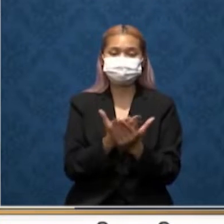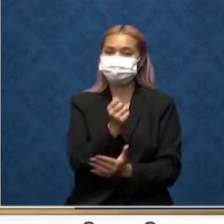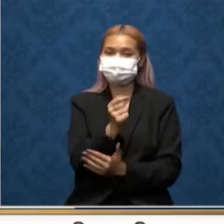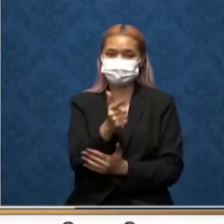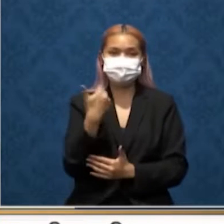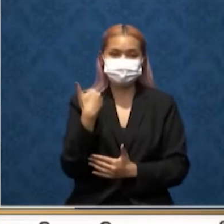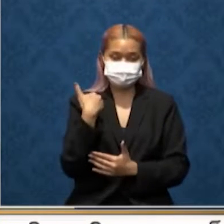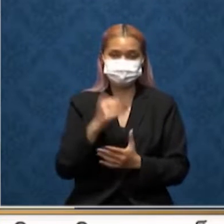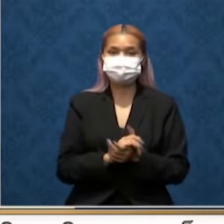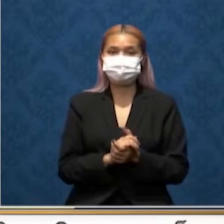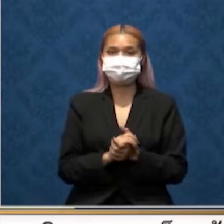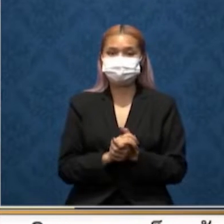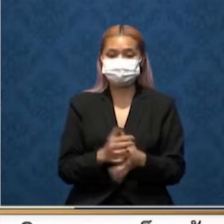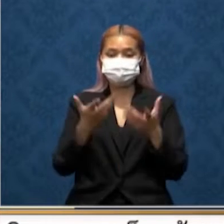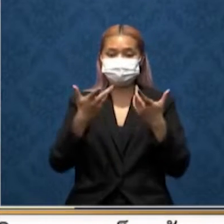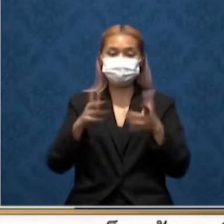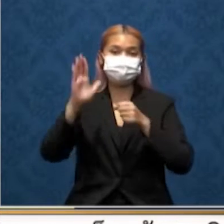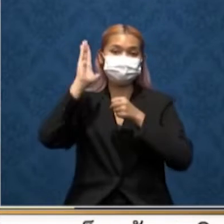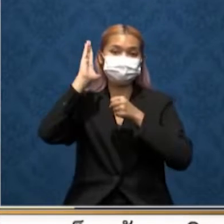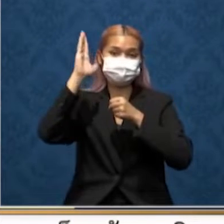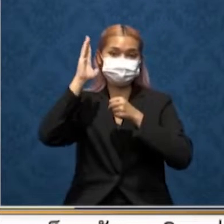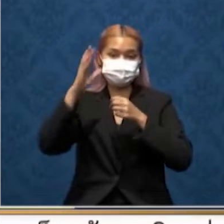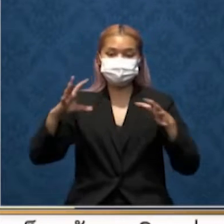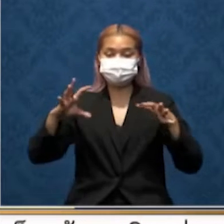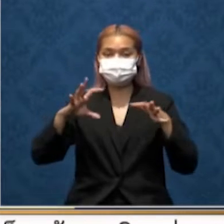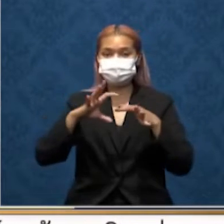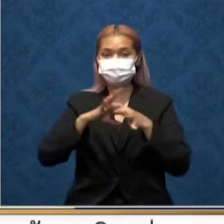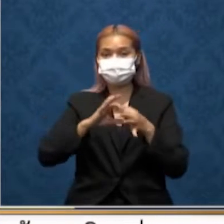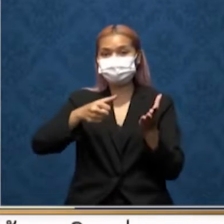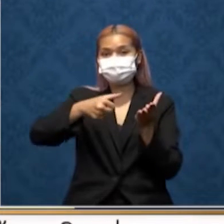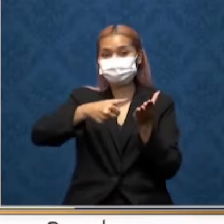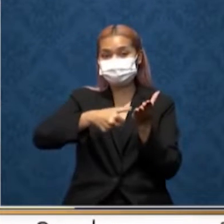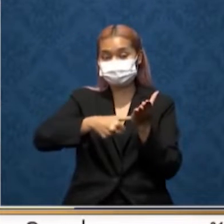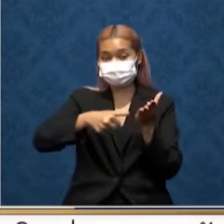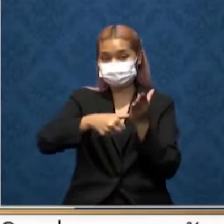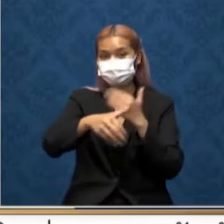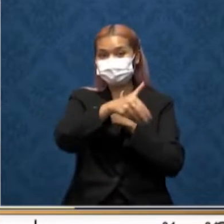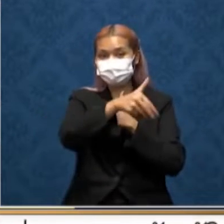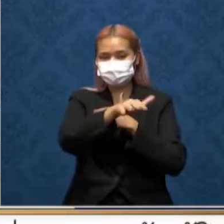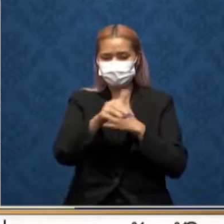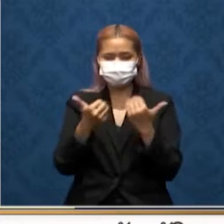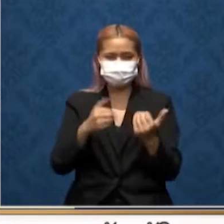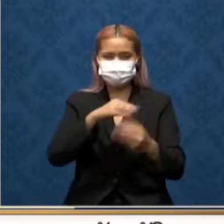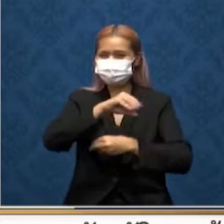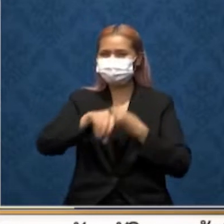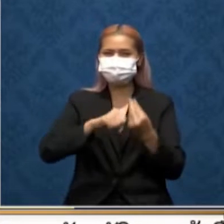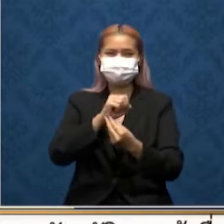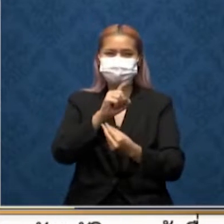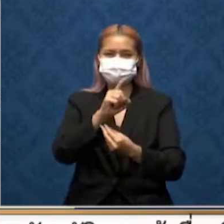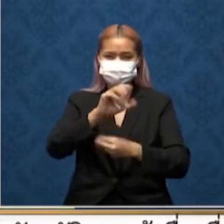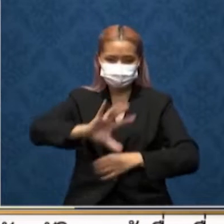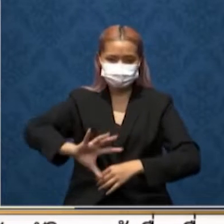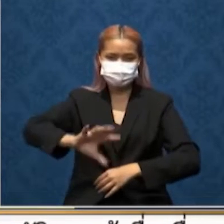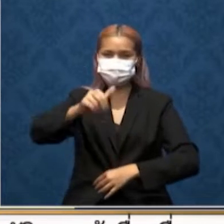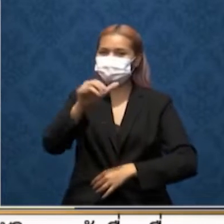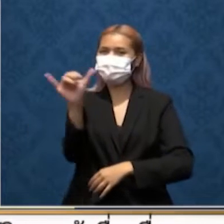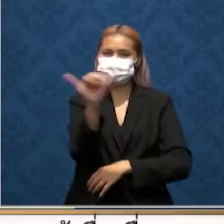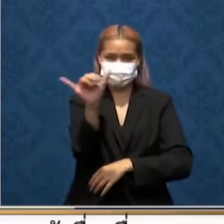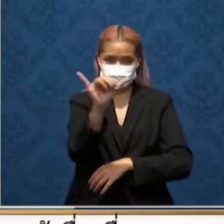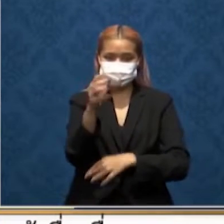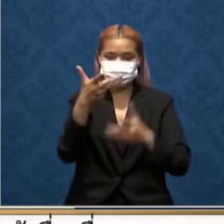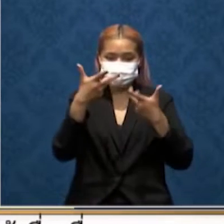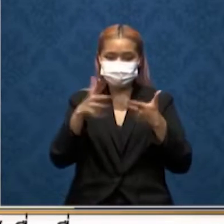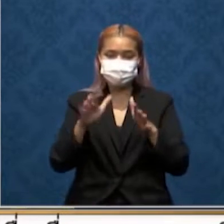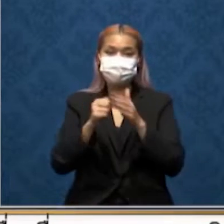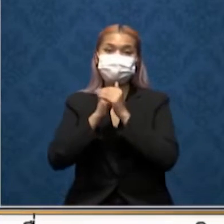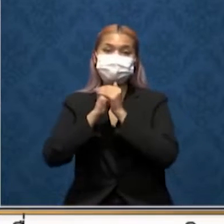ครับและจากการอภิปรายเรื่องหนี้นอกระบบในสภาเนี่ยเราเห็นชัดเจนว่าสภาพเศรษฐกิจยังไม่ฟื้นนะครับแล้วตอนนี้การระบาดของโควิดที่ประเทศจีนก็กลับ